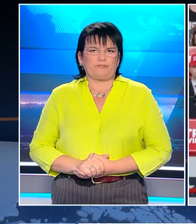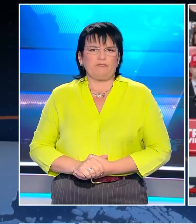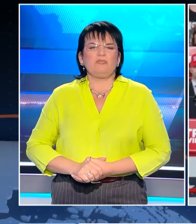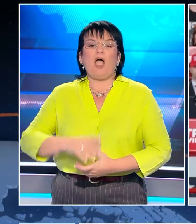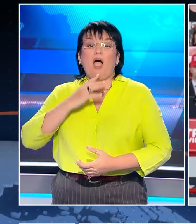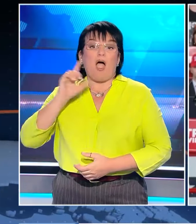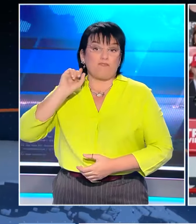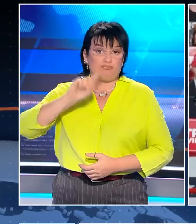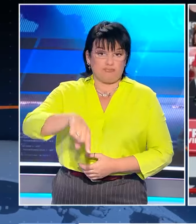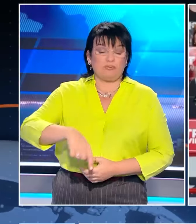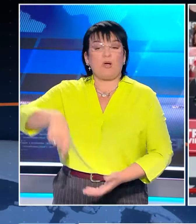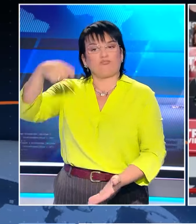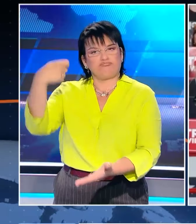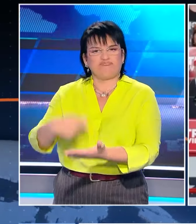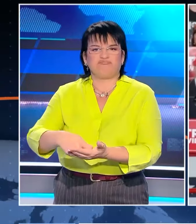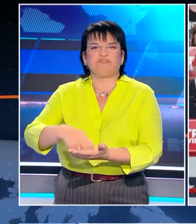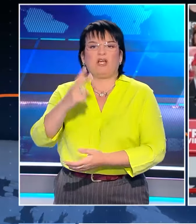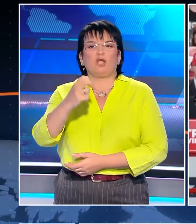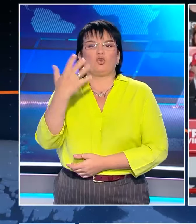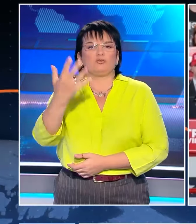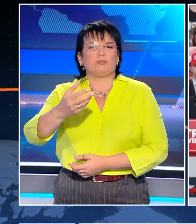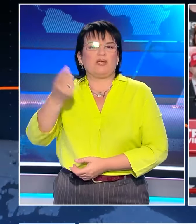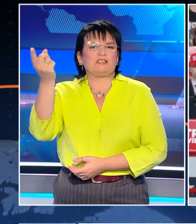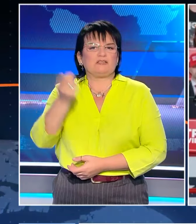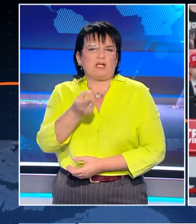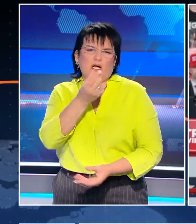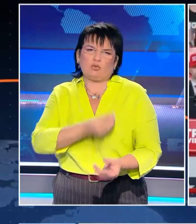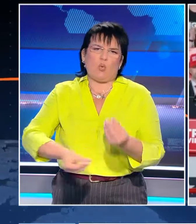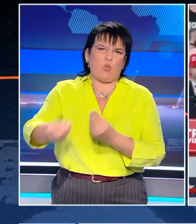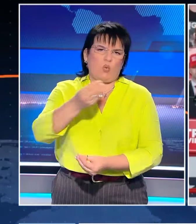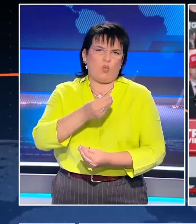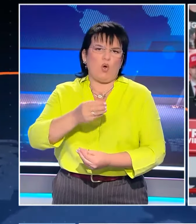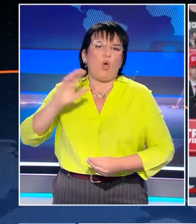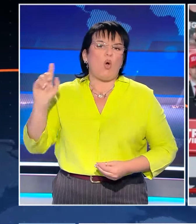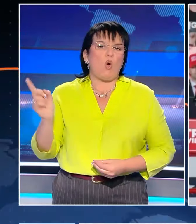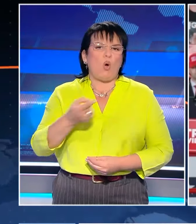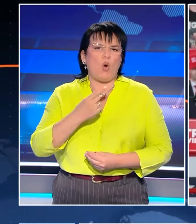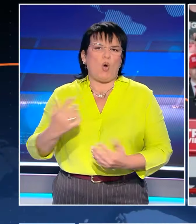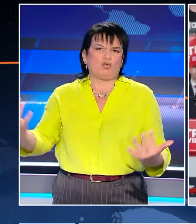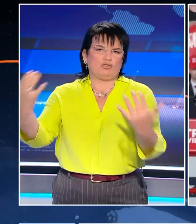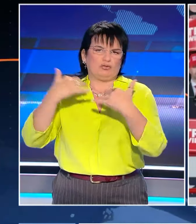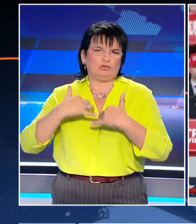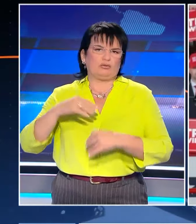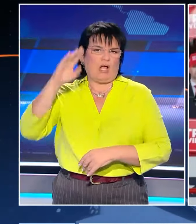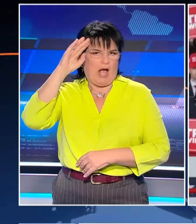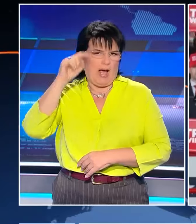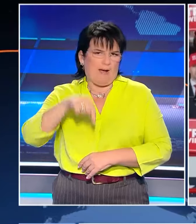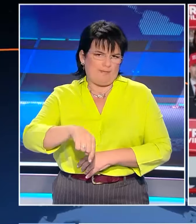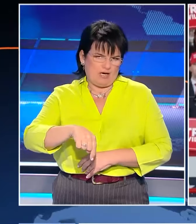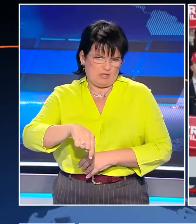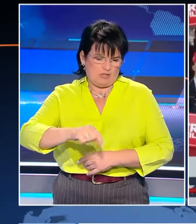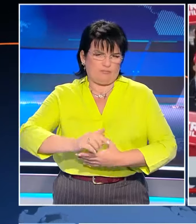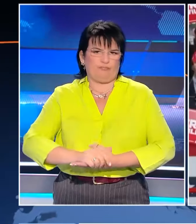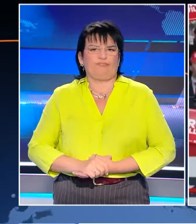to immediately impose a 25% tariff on everything they send in to the United States